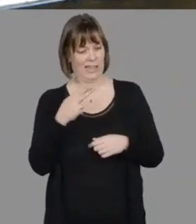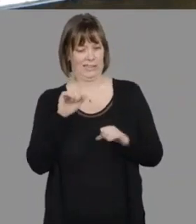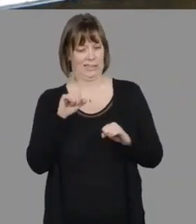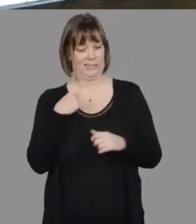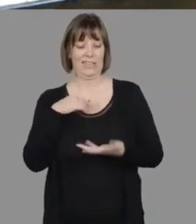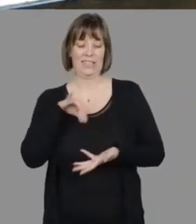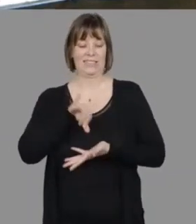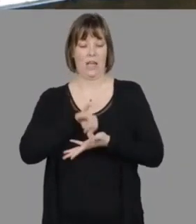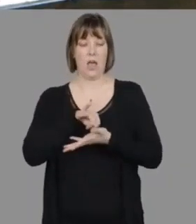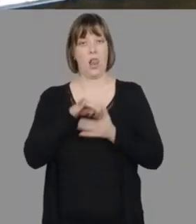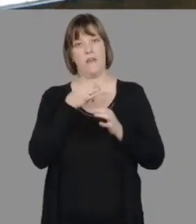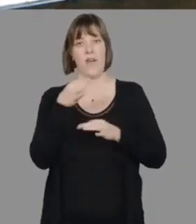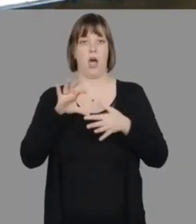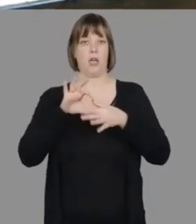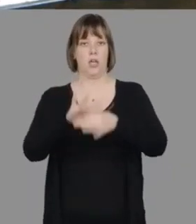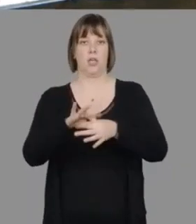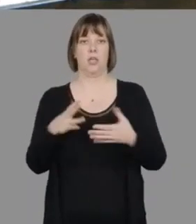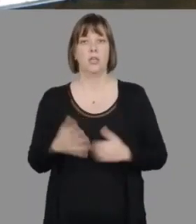zentralen Frage.